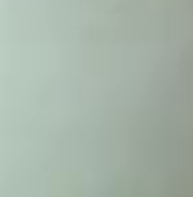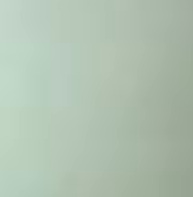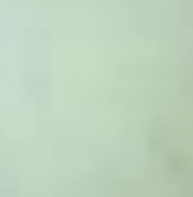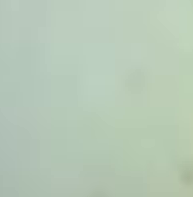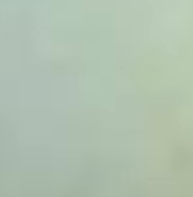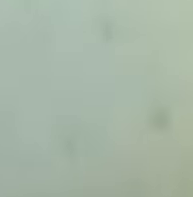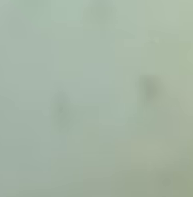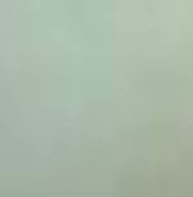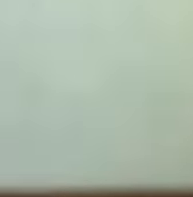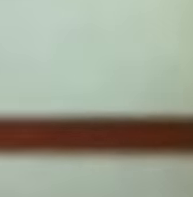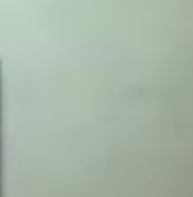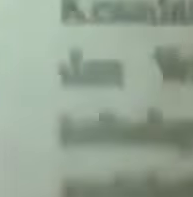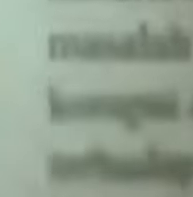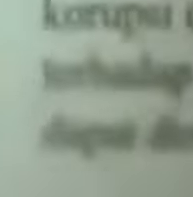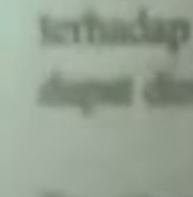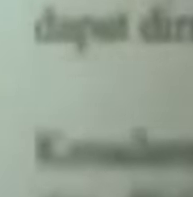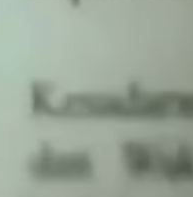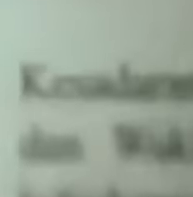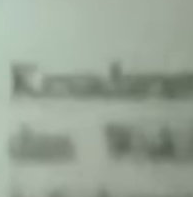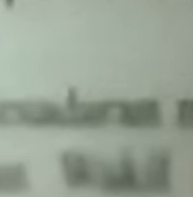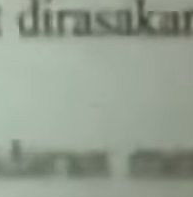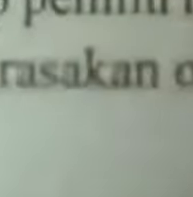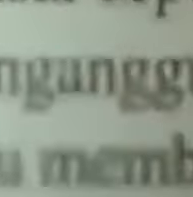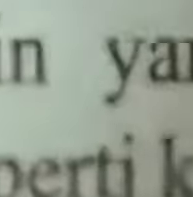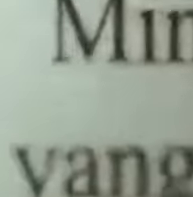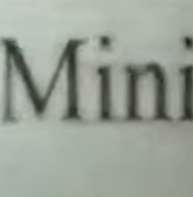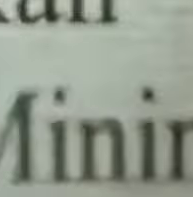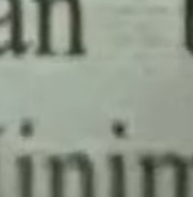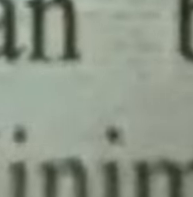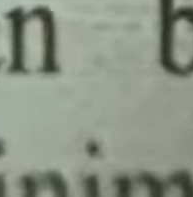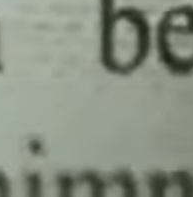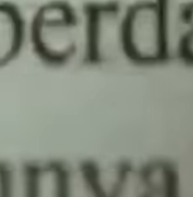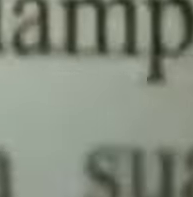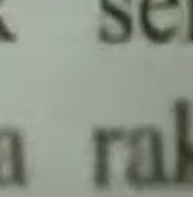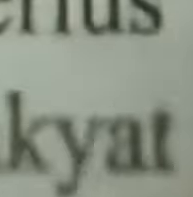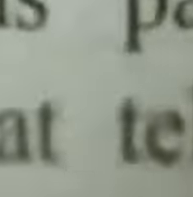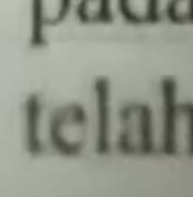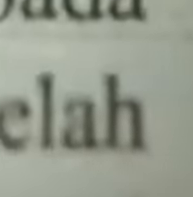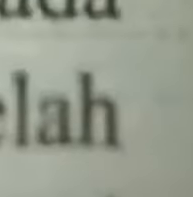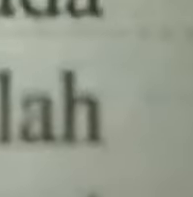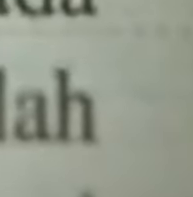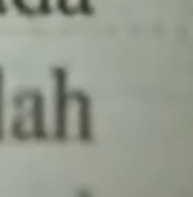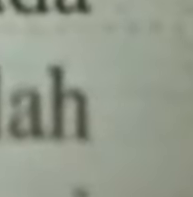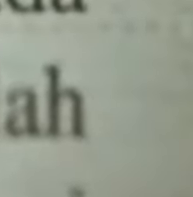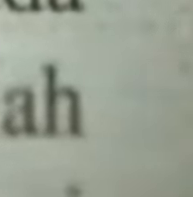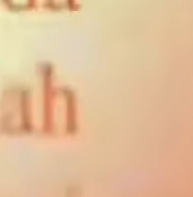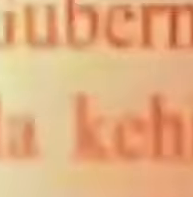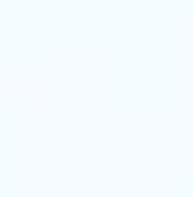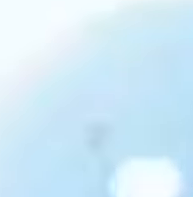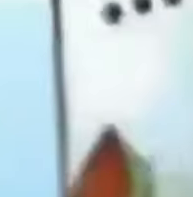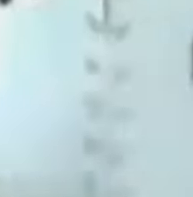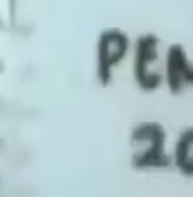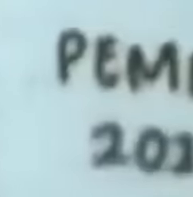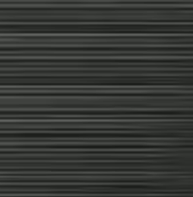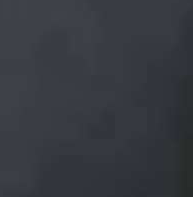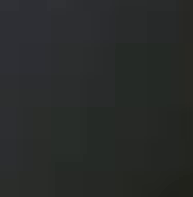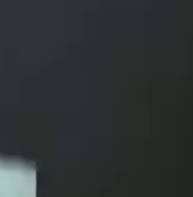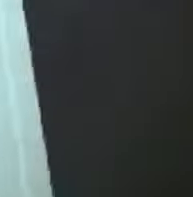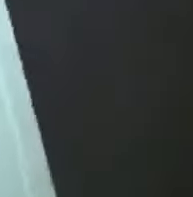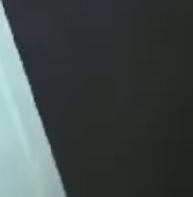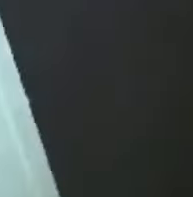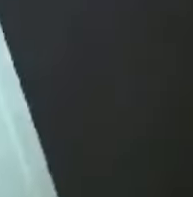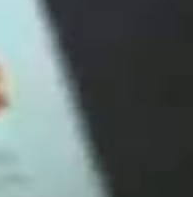Kesadaran memilih dalam proses pemilihan gubernur dan wakil gubernur akan berdampak serius pada kehidupan masyarakat.